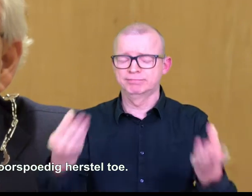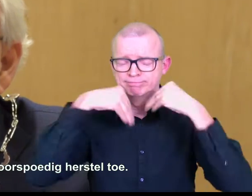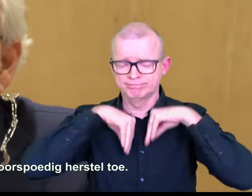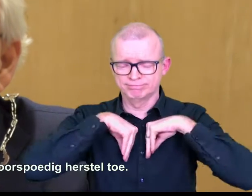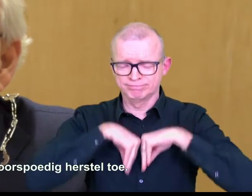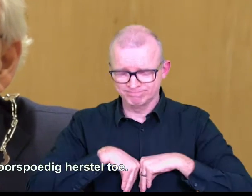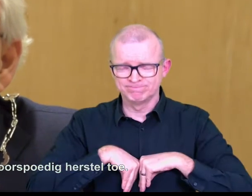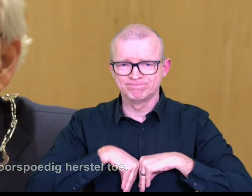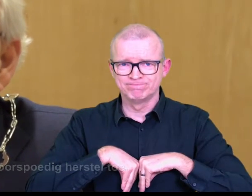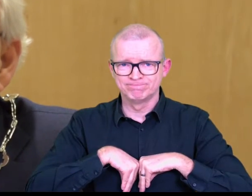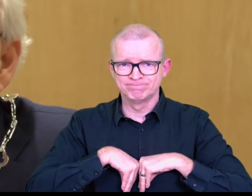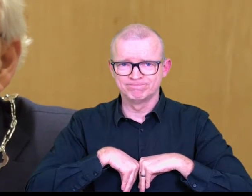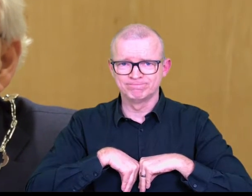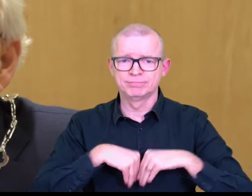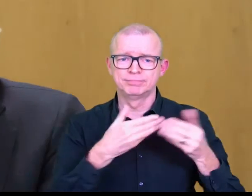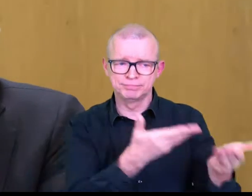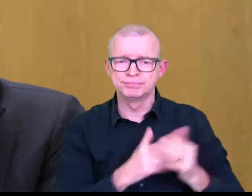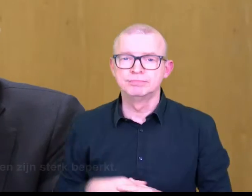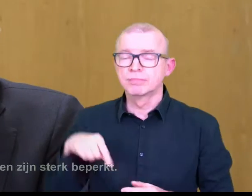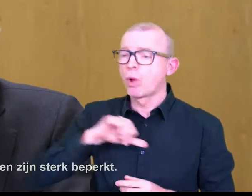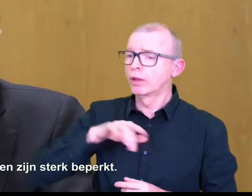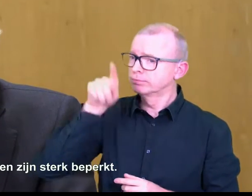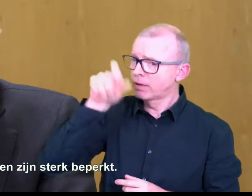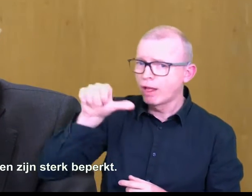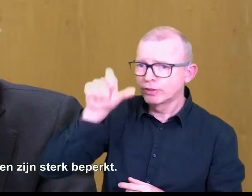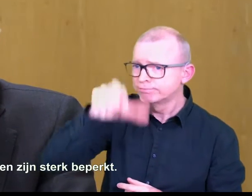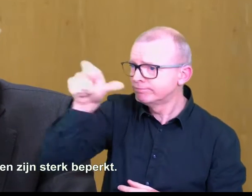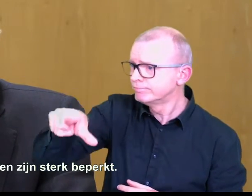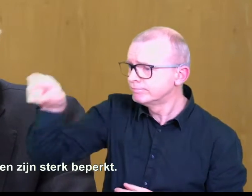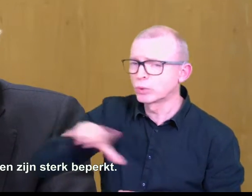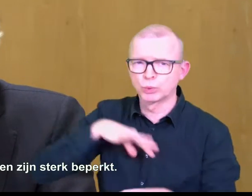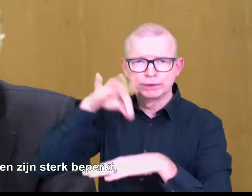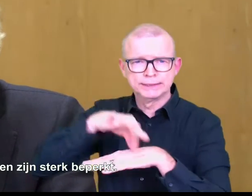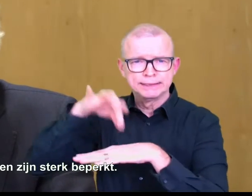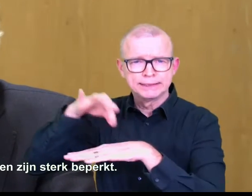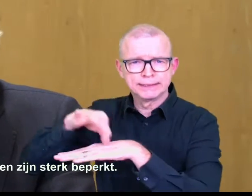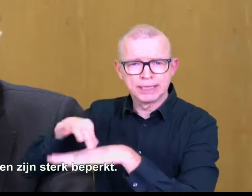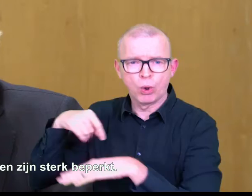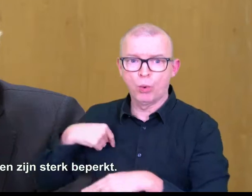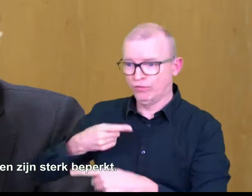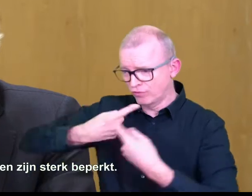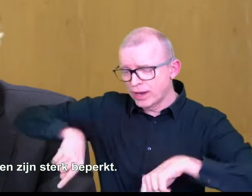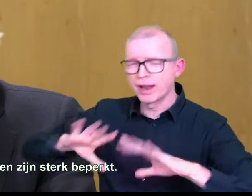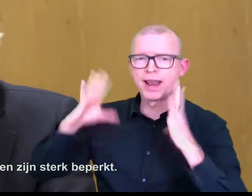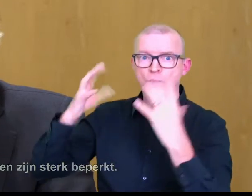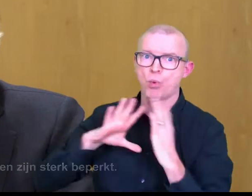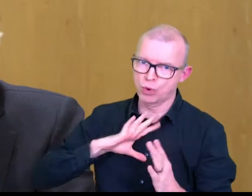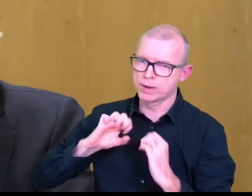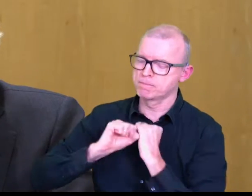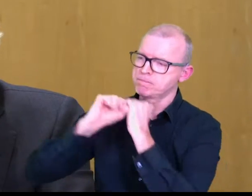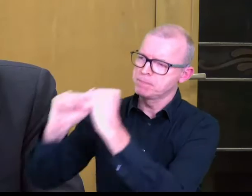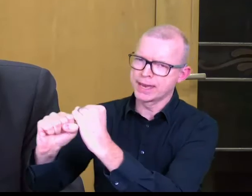voorspoedig herstel toe. Uw vrijheden, onze vrijheden, zijn sterk